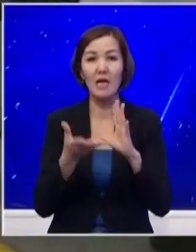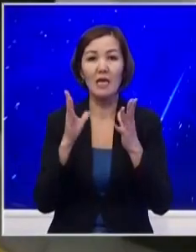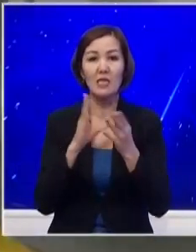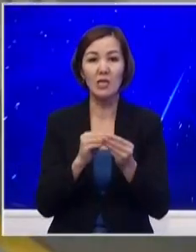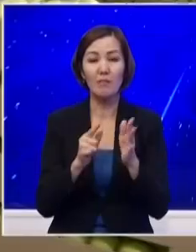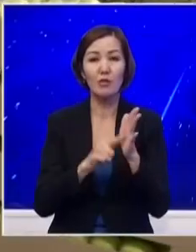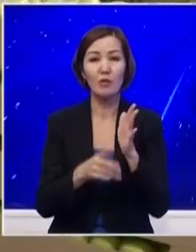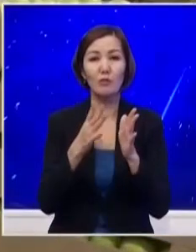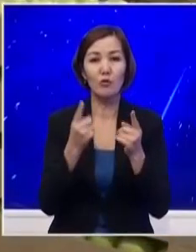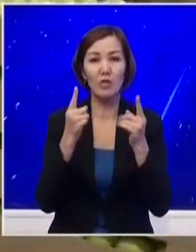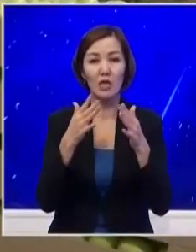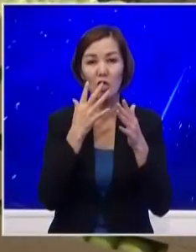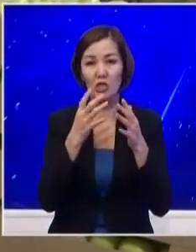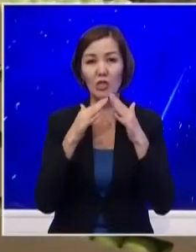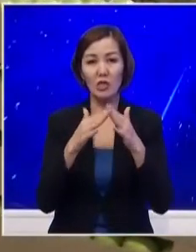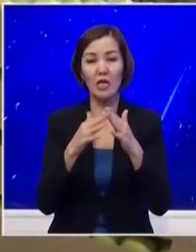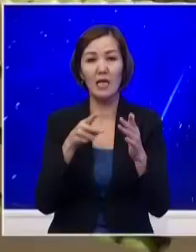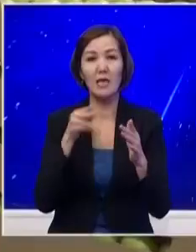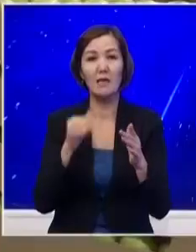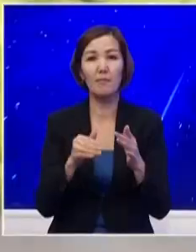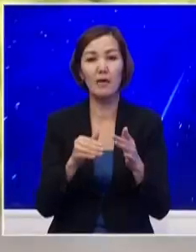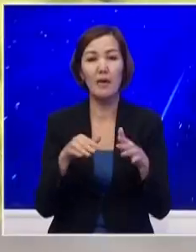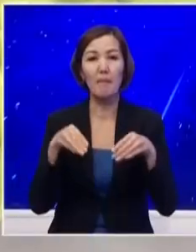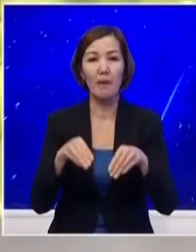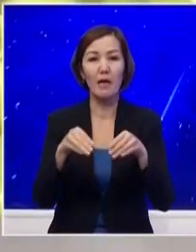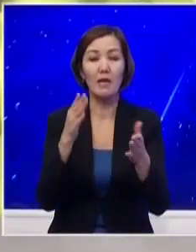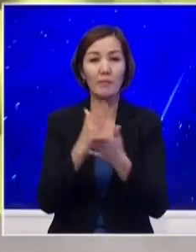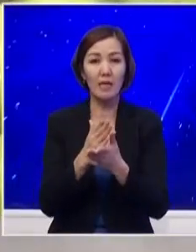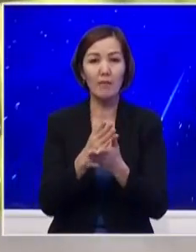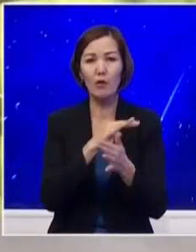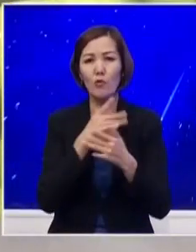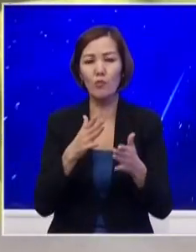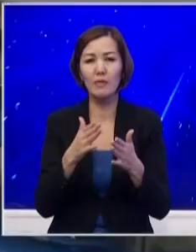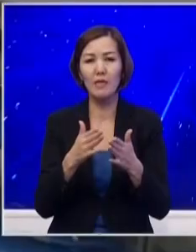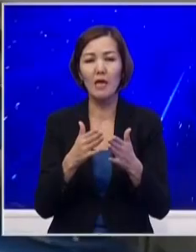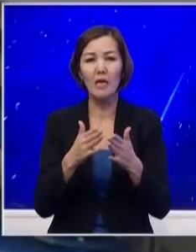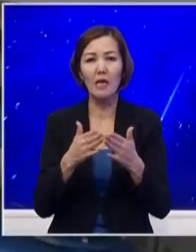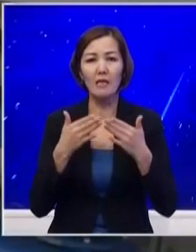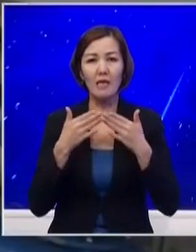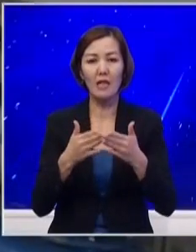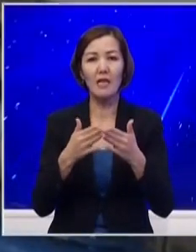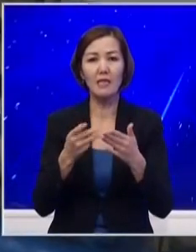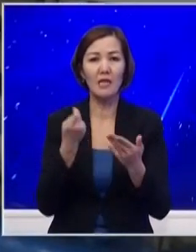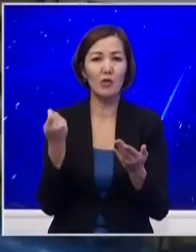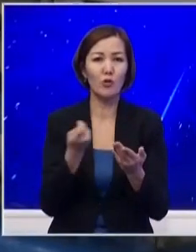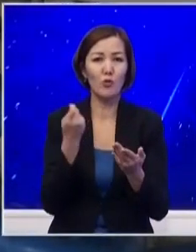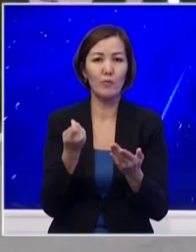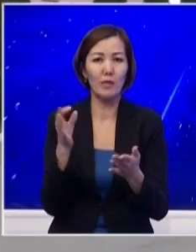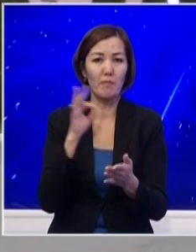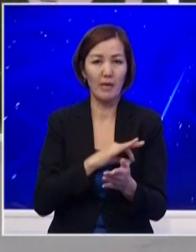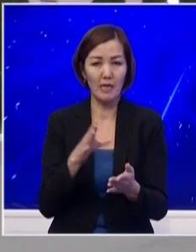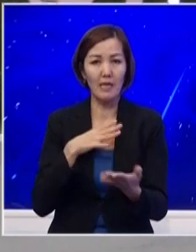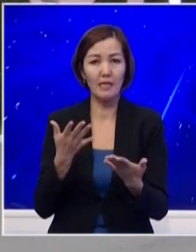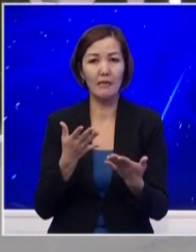өңірде 74 ірі жылыжай 2000-нан аса бағалқаптары бар. Олардың дені осы голландиялық тұқым мен әдіс-тәсілдерін